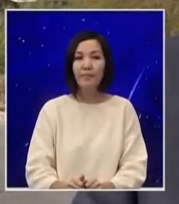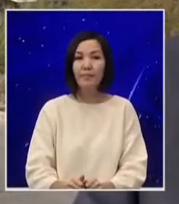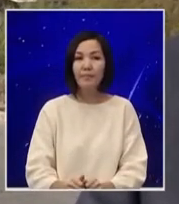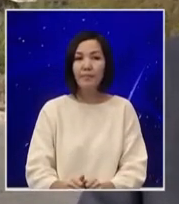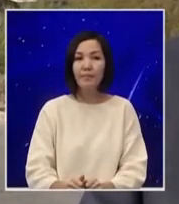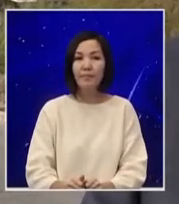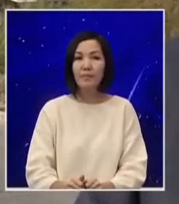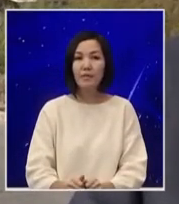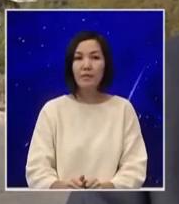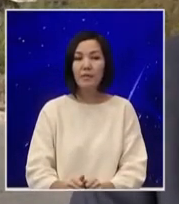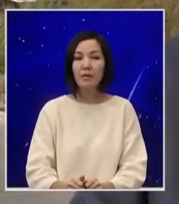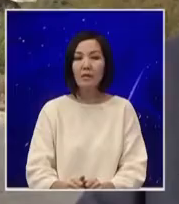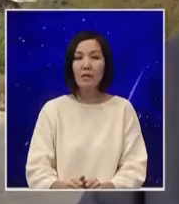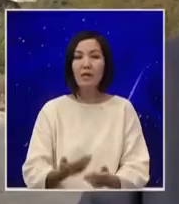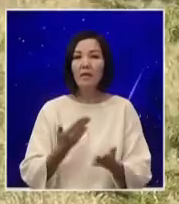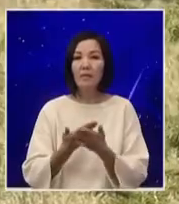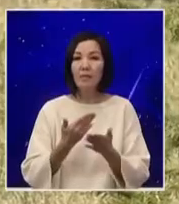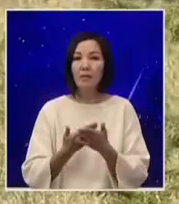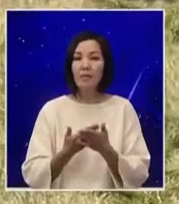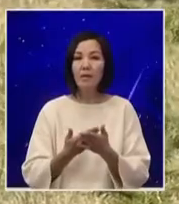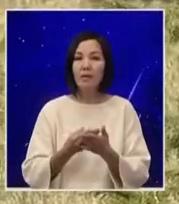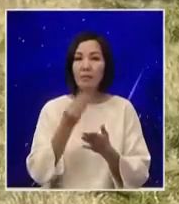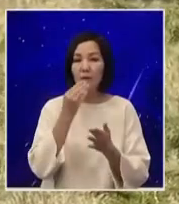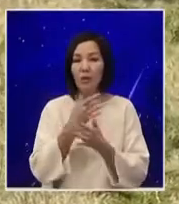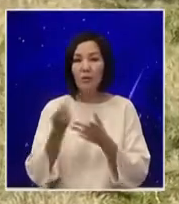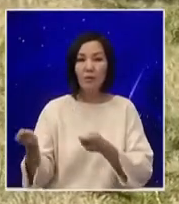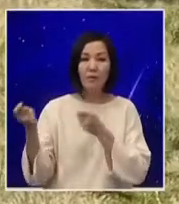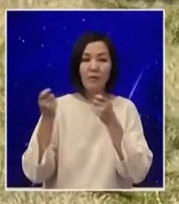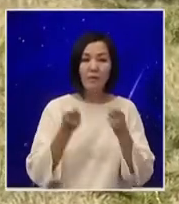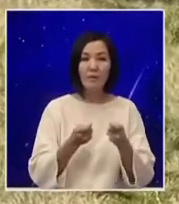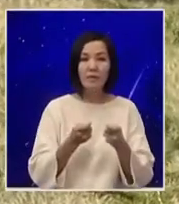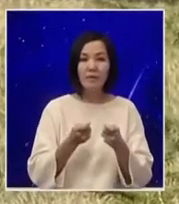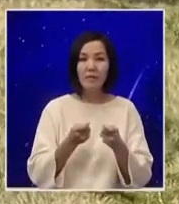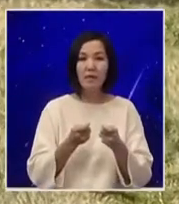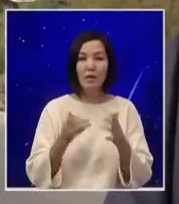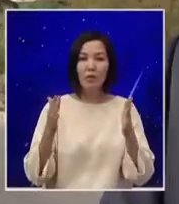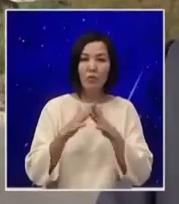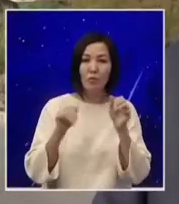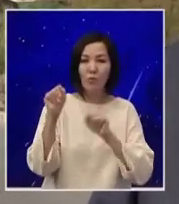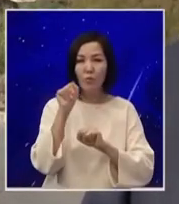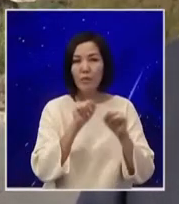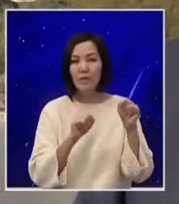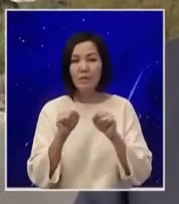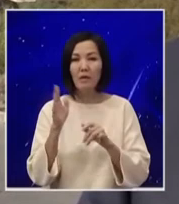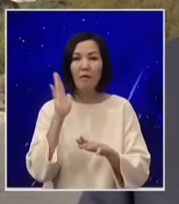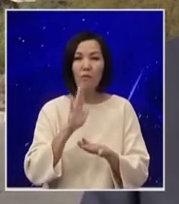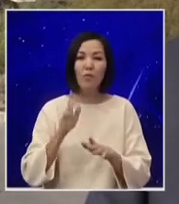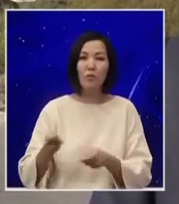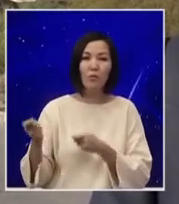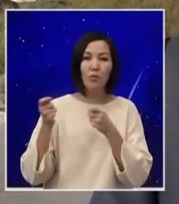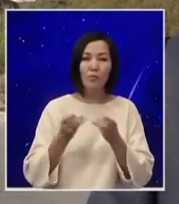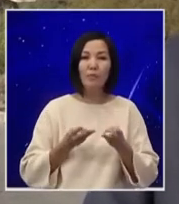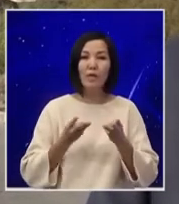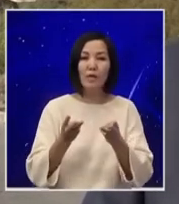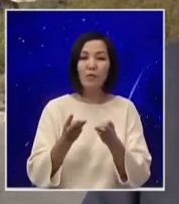таких даже простых вещах как-то привести продукты продовольственные и непродовольственные приза нести воду домой за топить